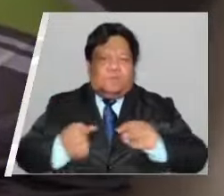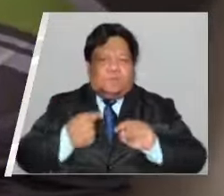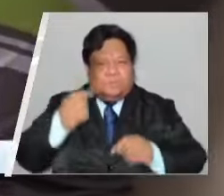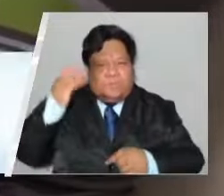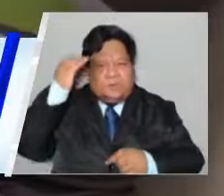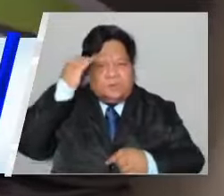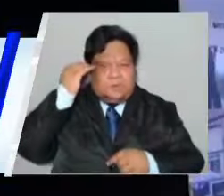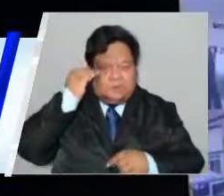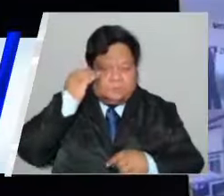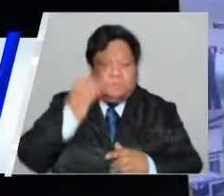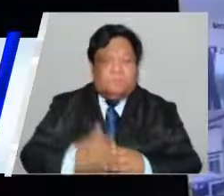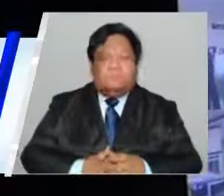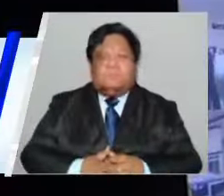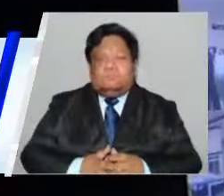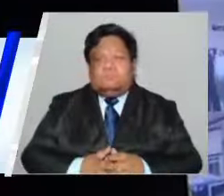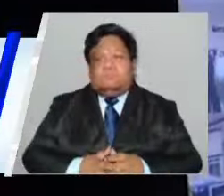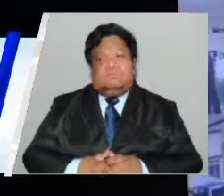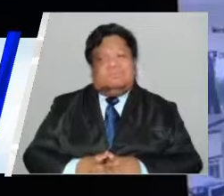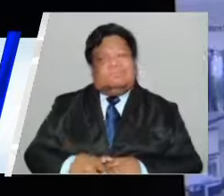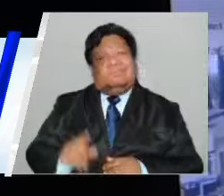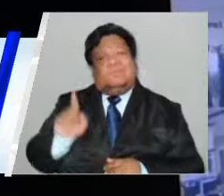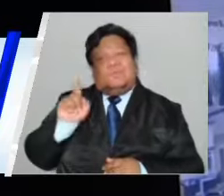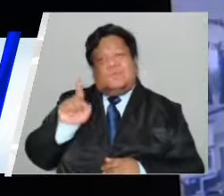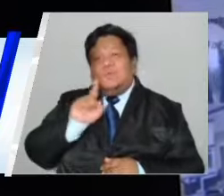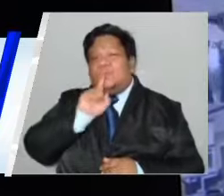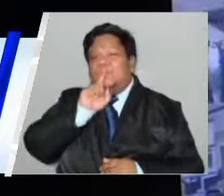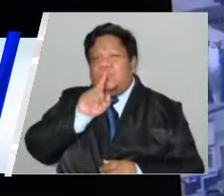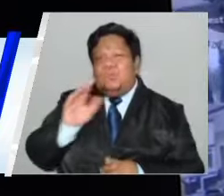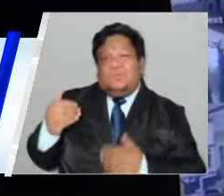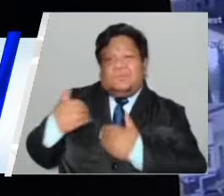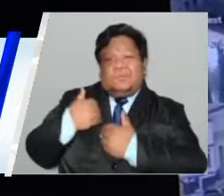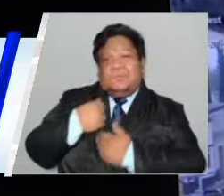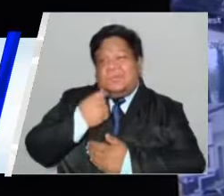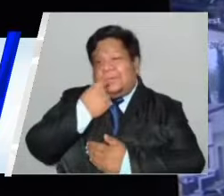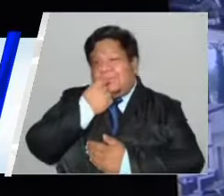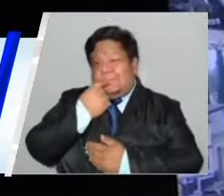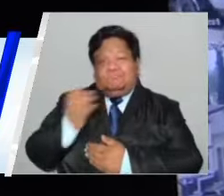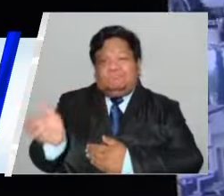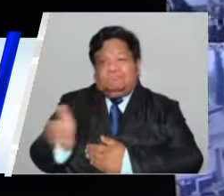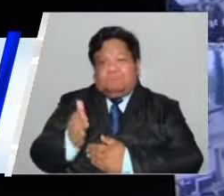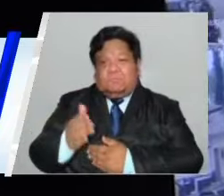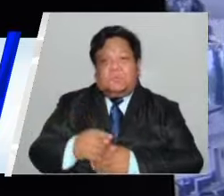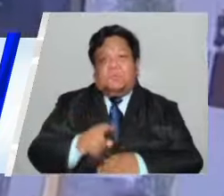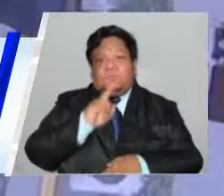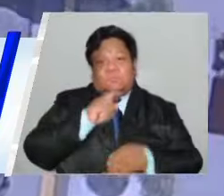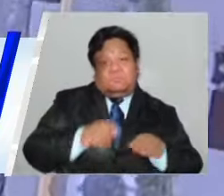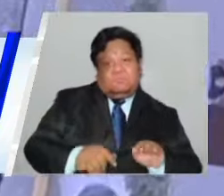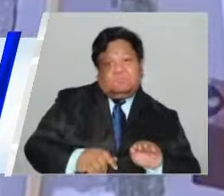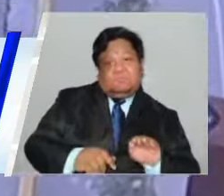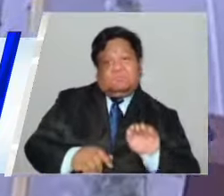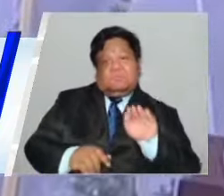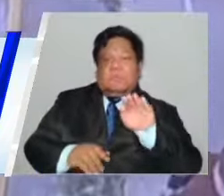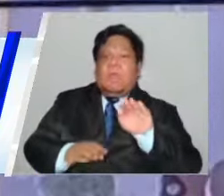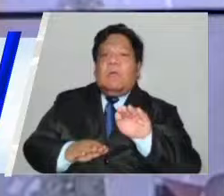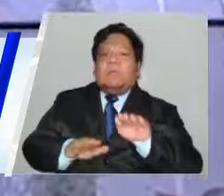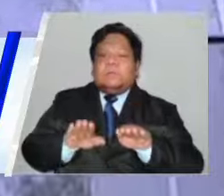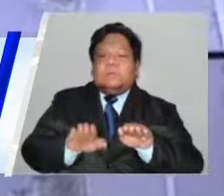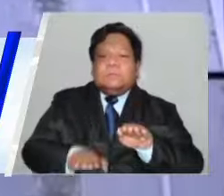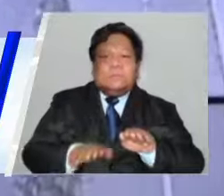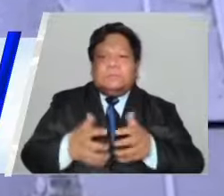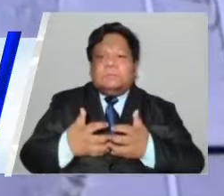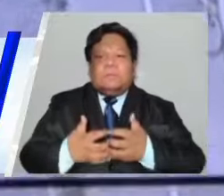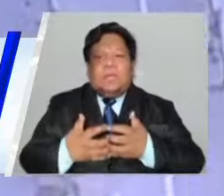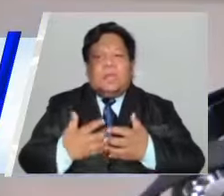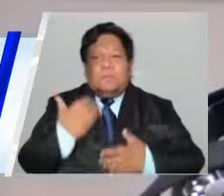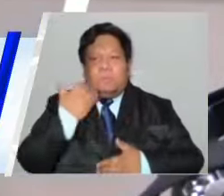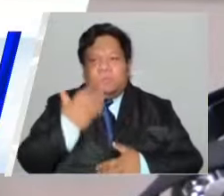Talisay Traffic Operations and Development Authority, habang paakyat sa tulay ang truck, namatayan ito ng makina, kaya itinulak ito ng mga sakay